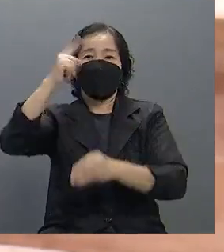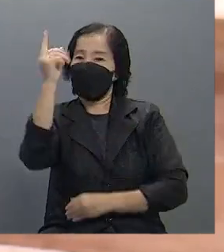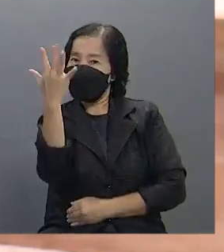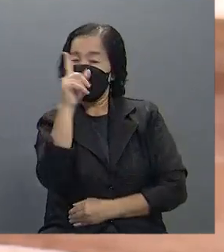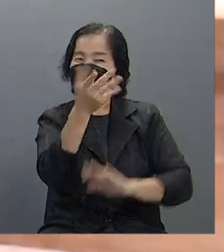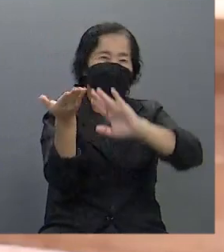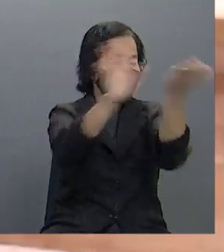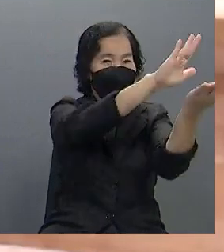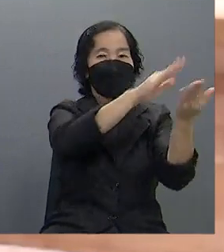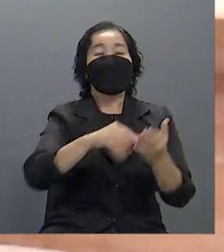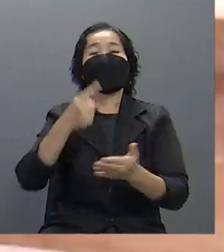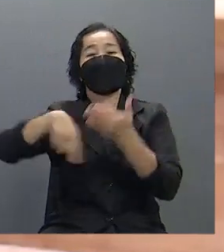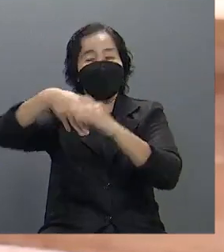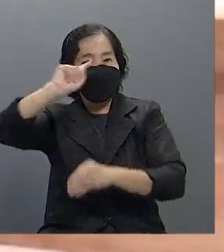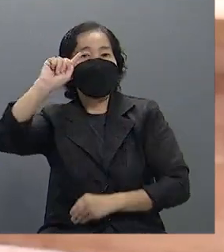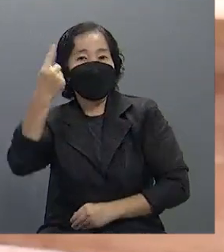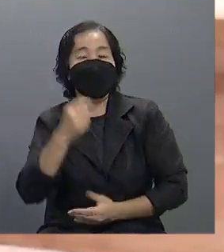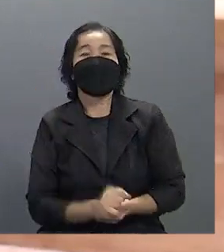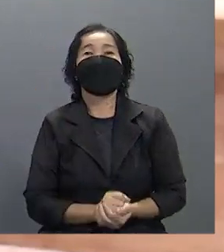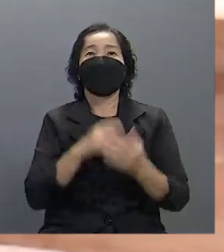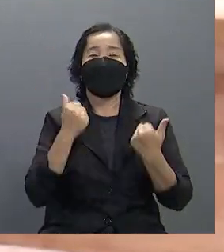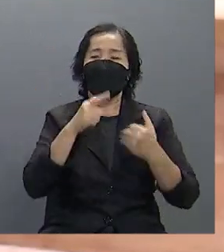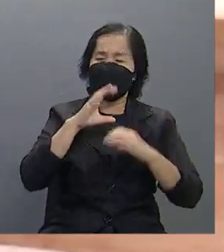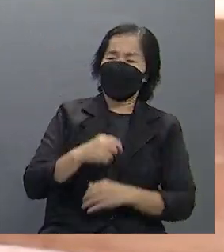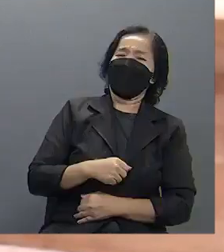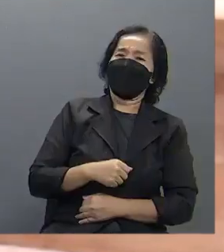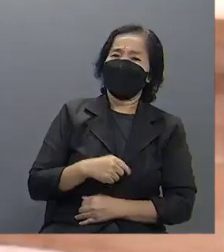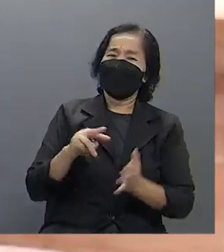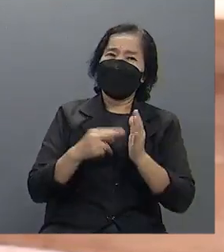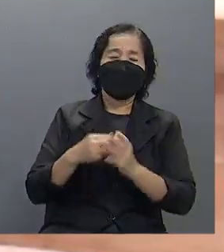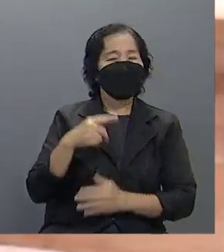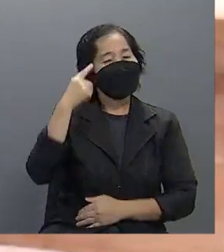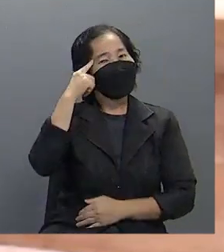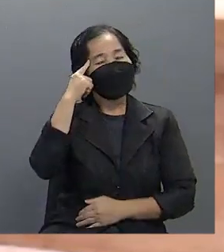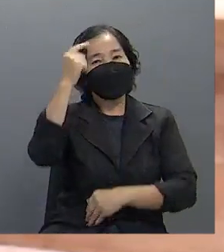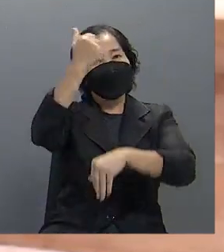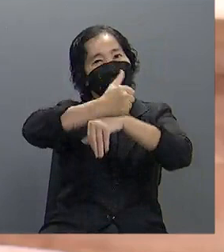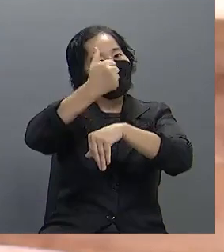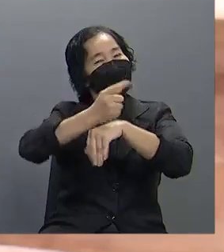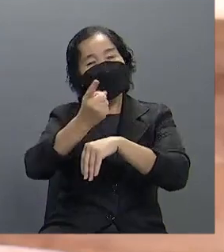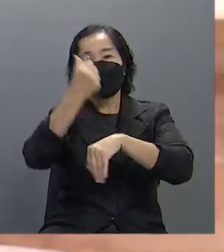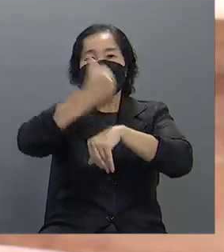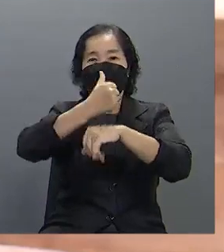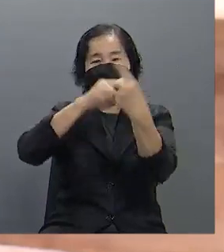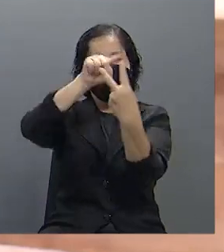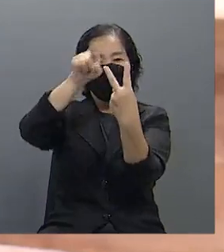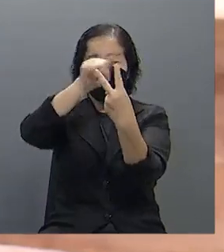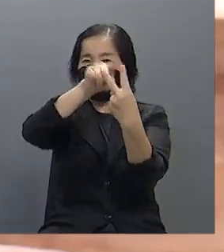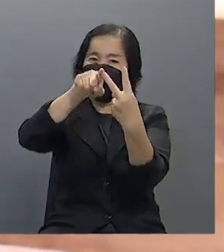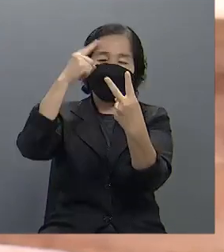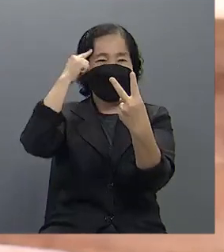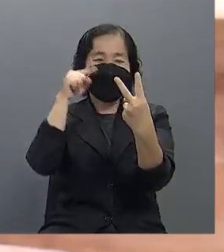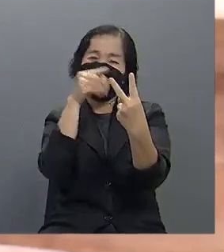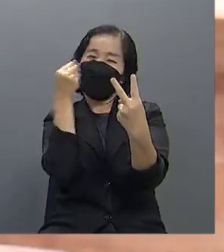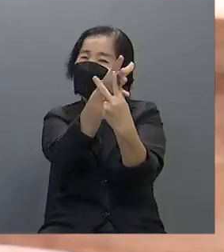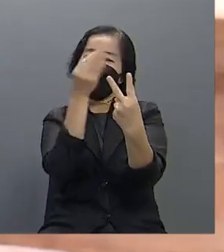วาลบอกว่าตอนนี้ยังคงติดใจ2รัฐมนตรีคือคุณสันติและคุณจุติไกรเลิกนะคะมีแนวโน้มที่จะไม่ไว้วางใจค่ะแ